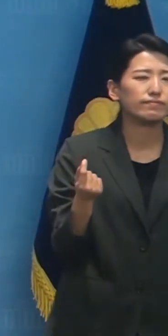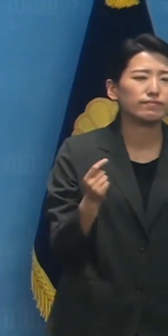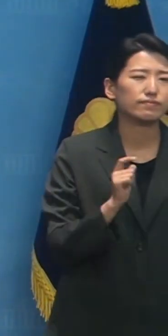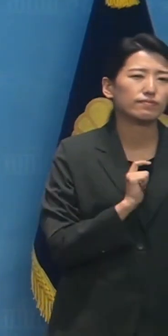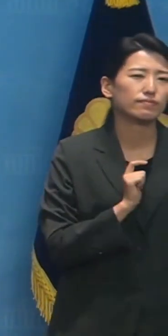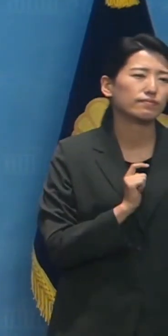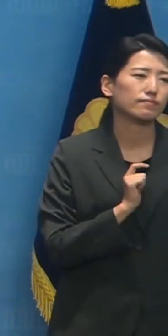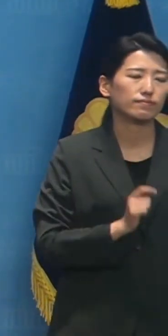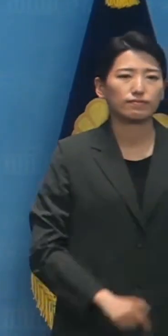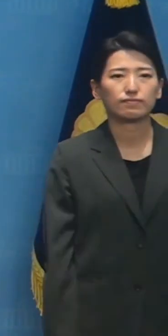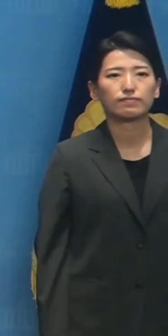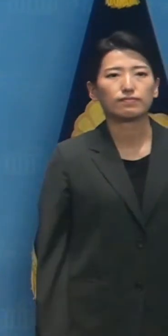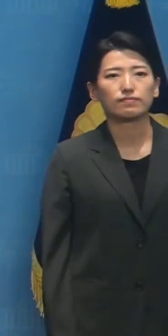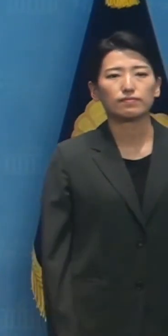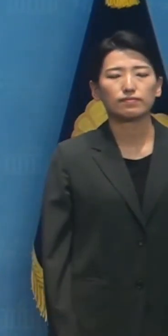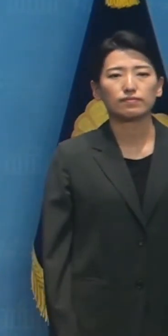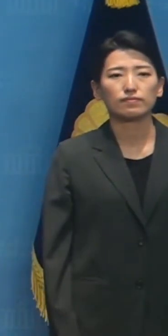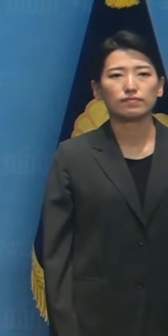합니다.